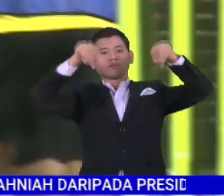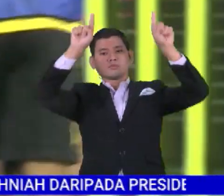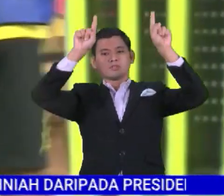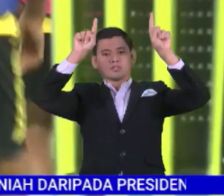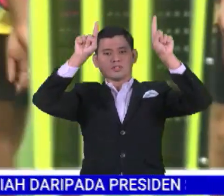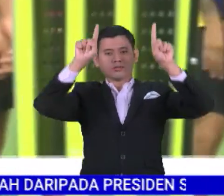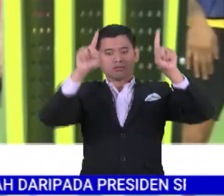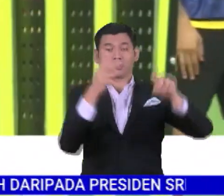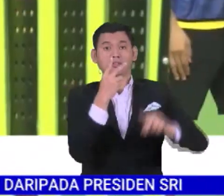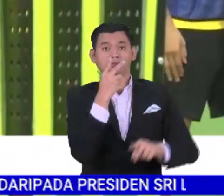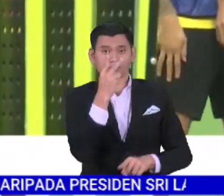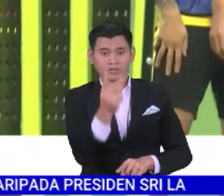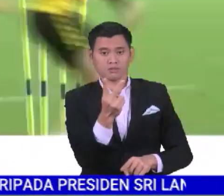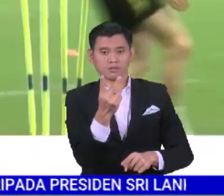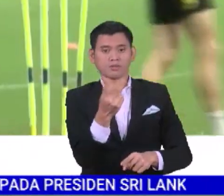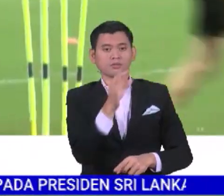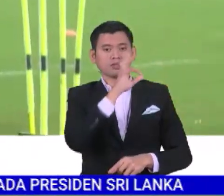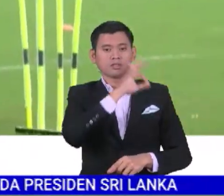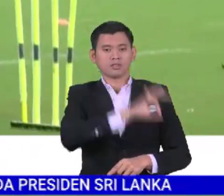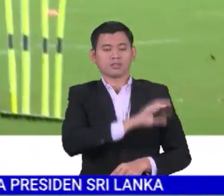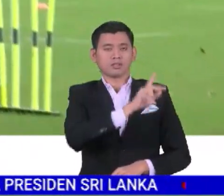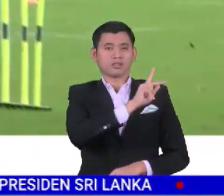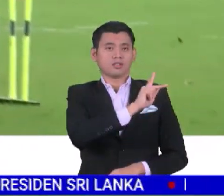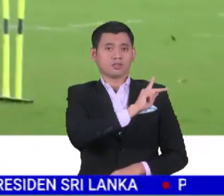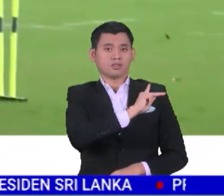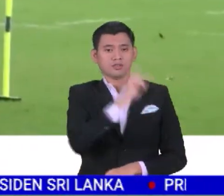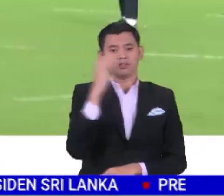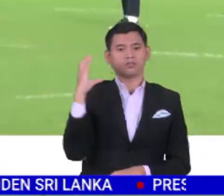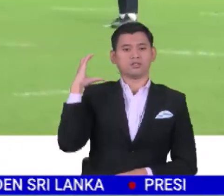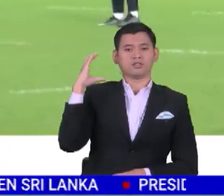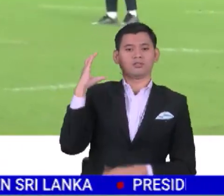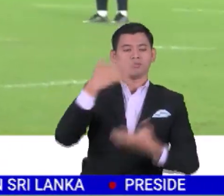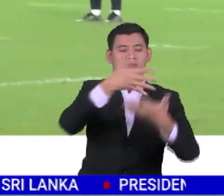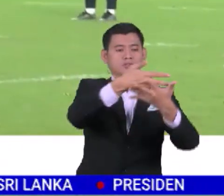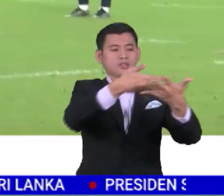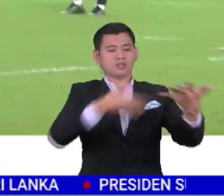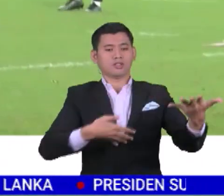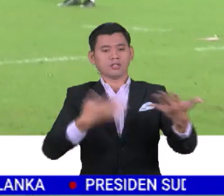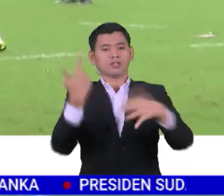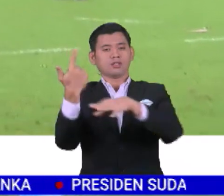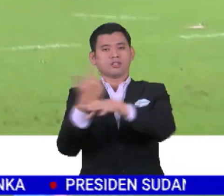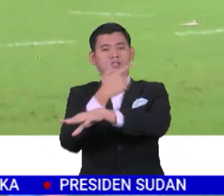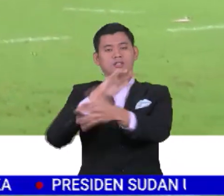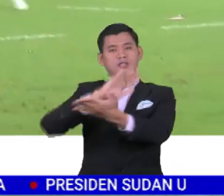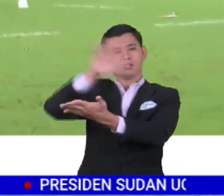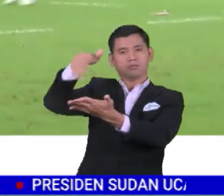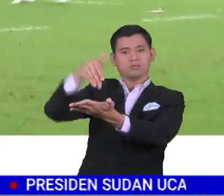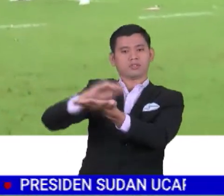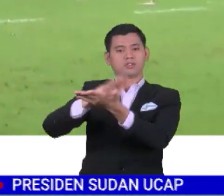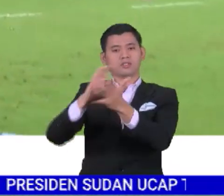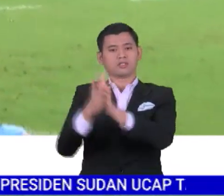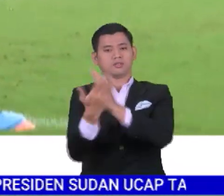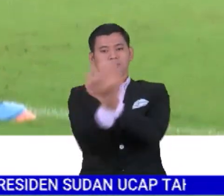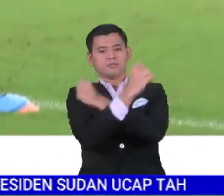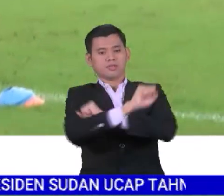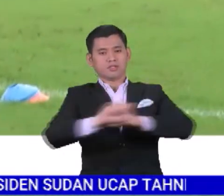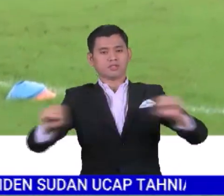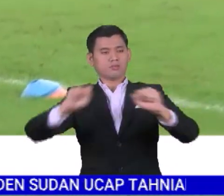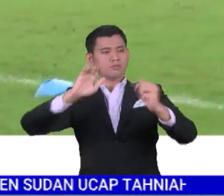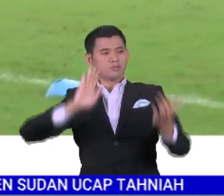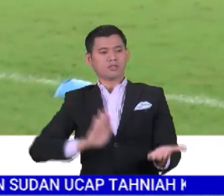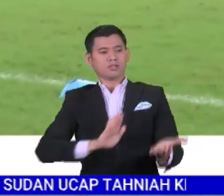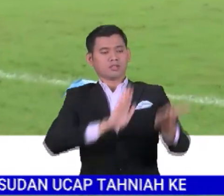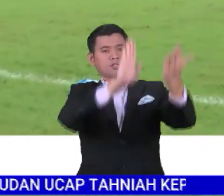perhatian ketua jurulatih negara Kim Pan Gong untuk menyenaraikannya dalam latihan pusat sebagai persediaan